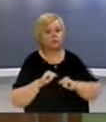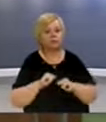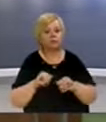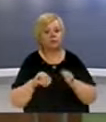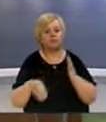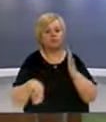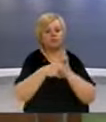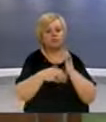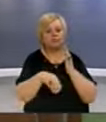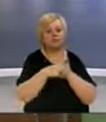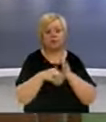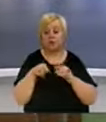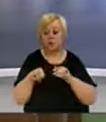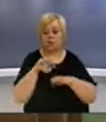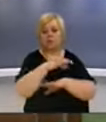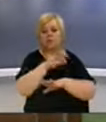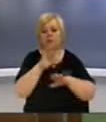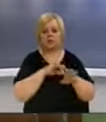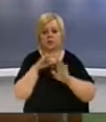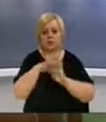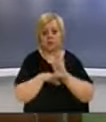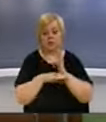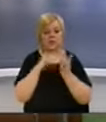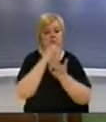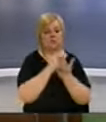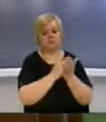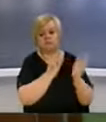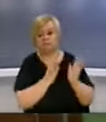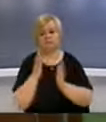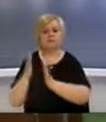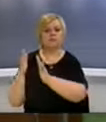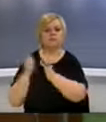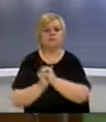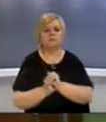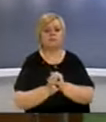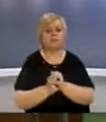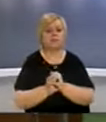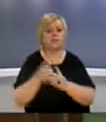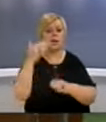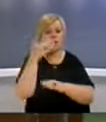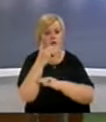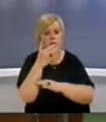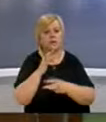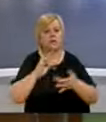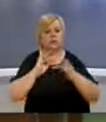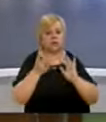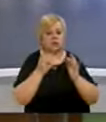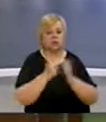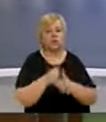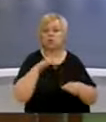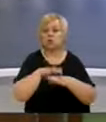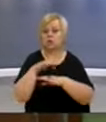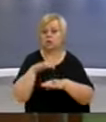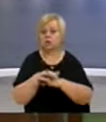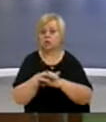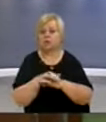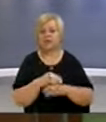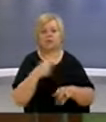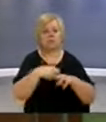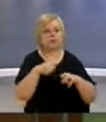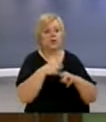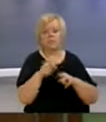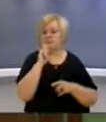amandamentim. Ky projekt ligj përcakton rregullat dhe procedurat për operatorët e rrjeteve dhe ofruesit të shërbimeve në lidhje me përpunimin